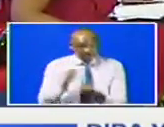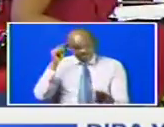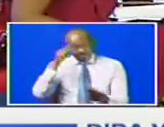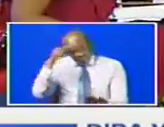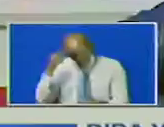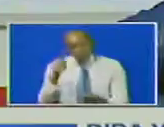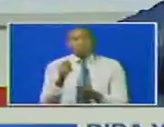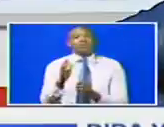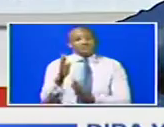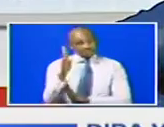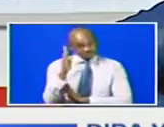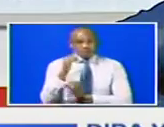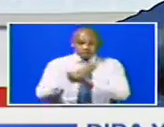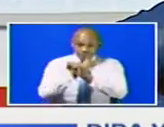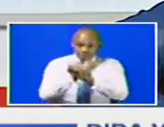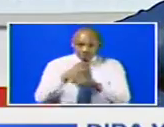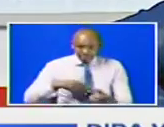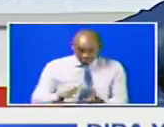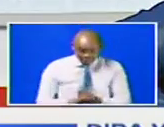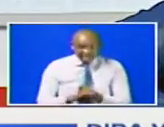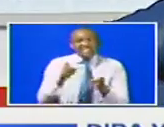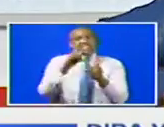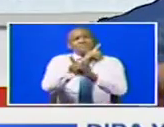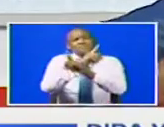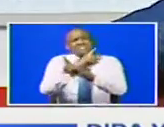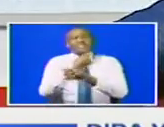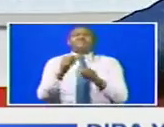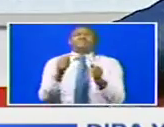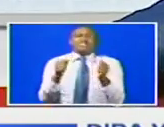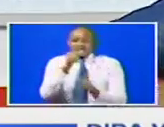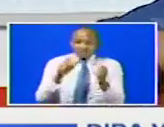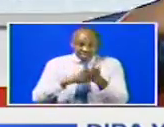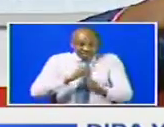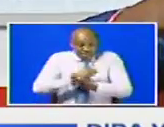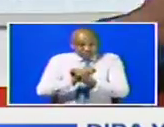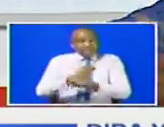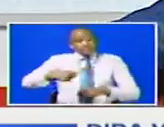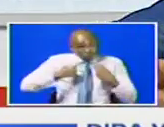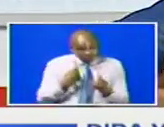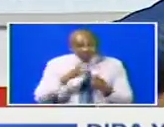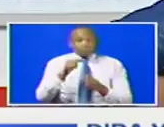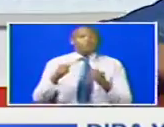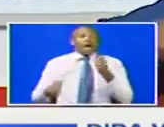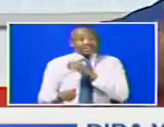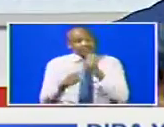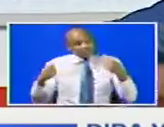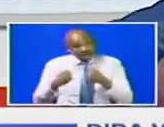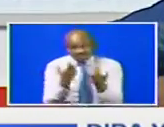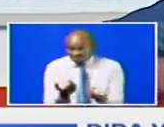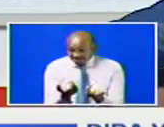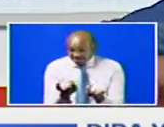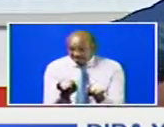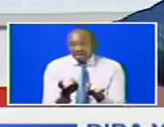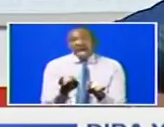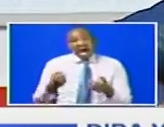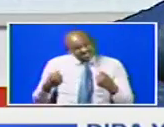mambo ya usalama. Defensive driving maana yake ni kujikinga kutokana na ajali, kwa sababu haswa